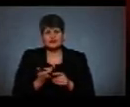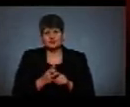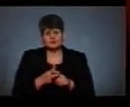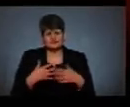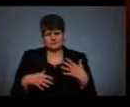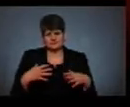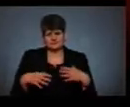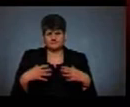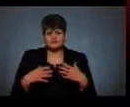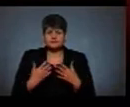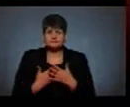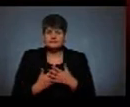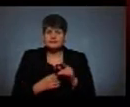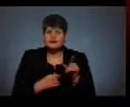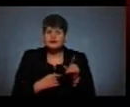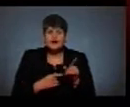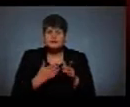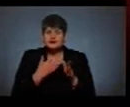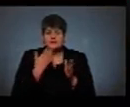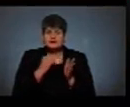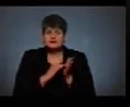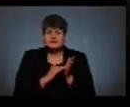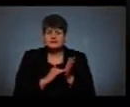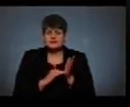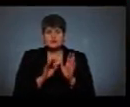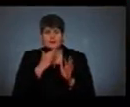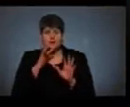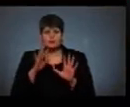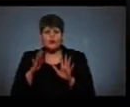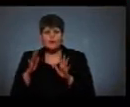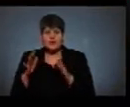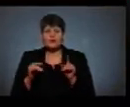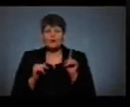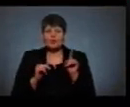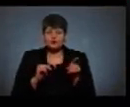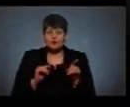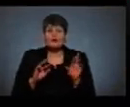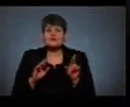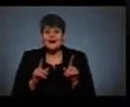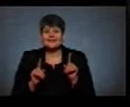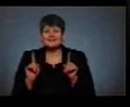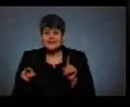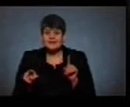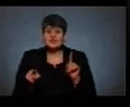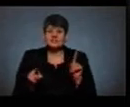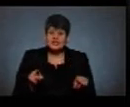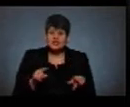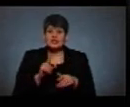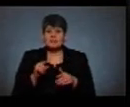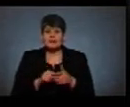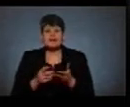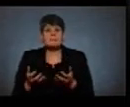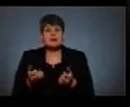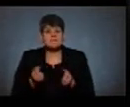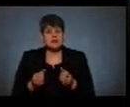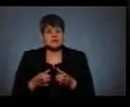Зокрема, там не регламентується, не регулюється багато моментів по тому, як ті чи інші питання можуть прийматися громадою. Там тільки